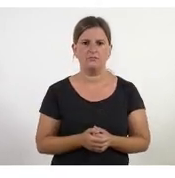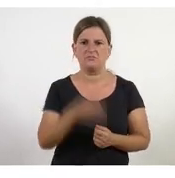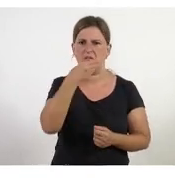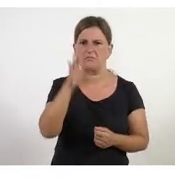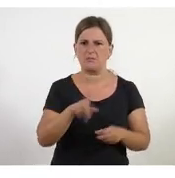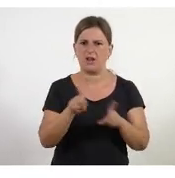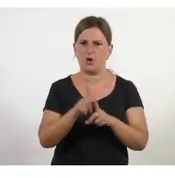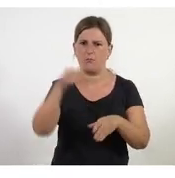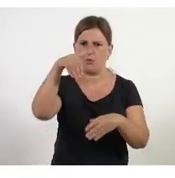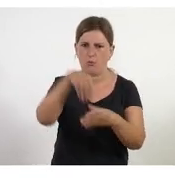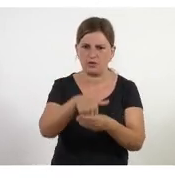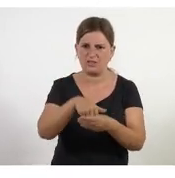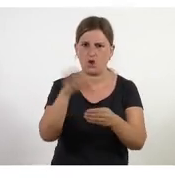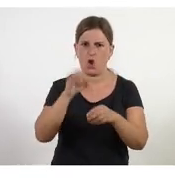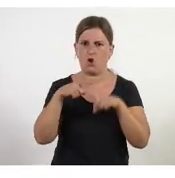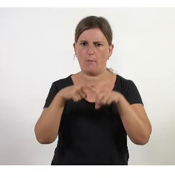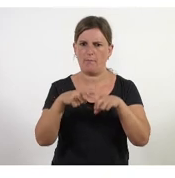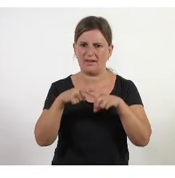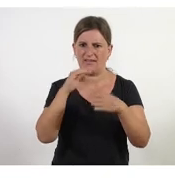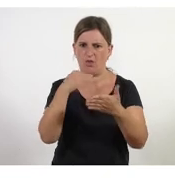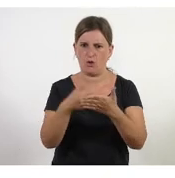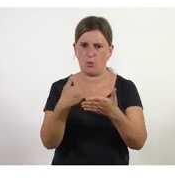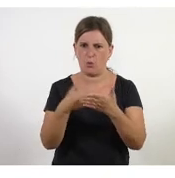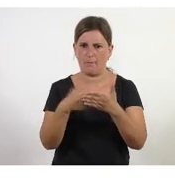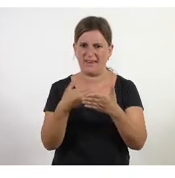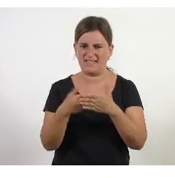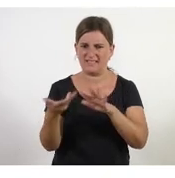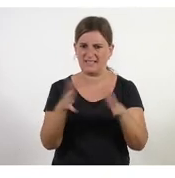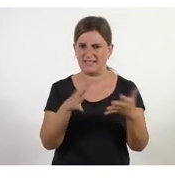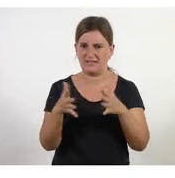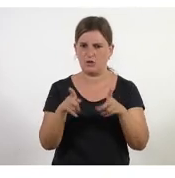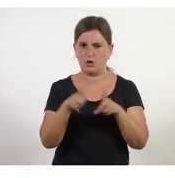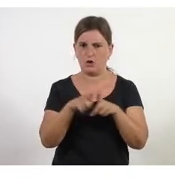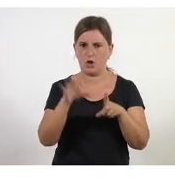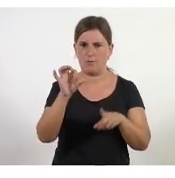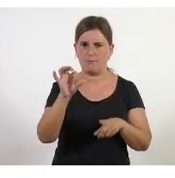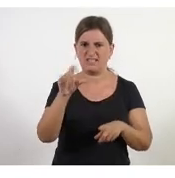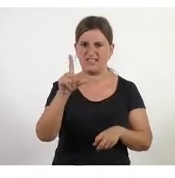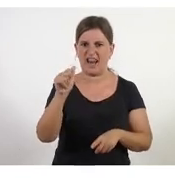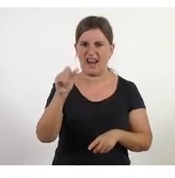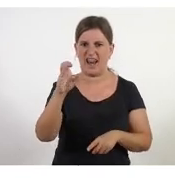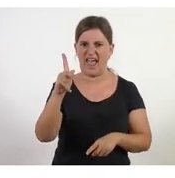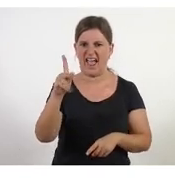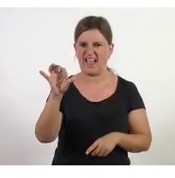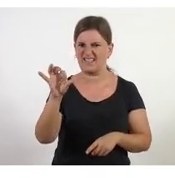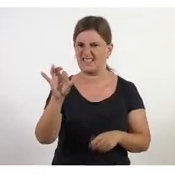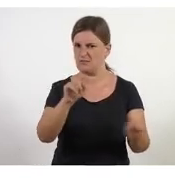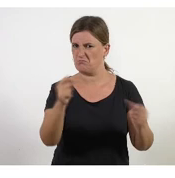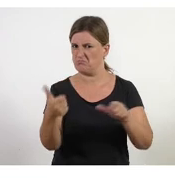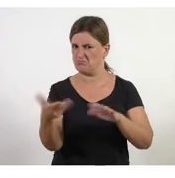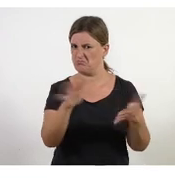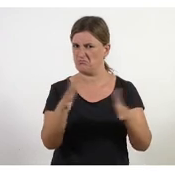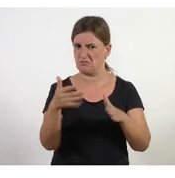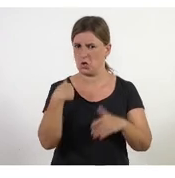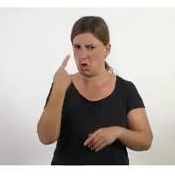votacions, compartir documents. Crec que va una mica en la línia de Slack o altres eines així, diria. Tampoc no la conec molt en